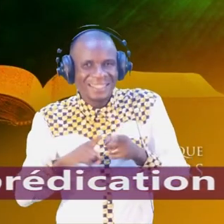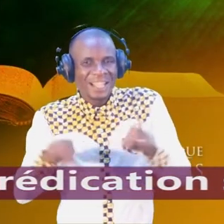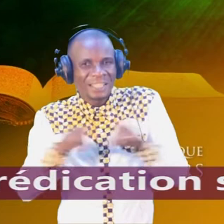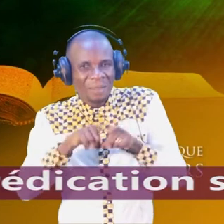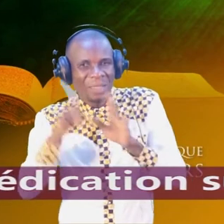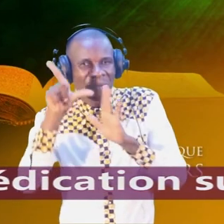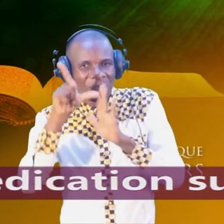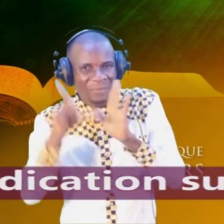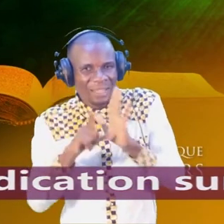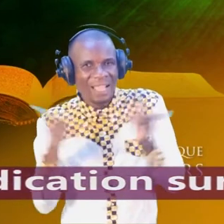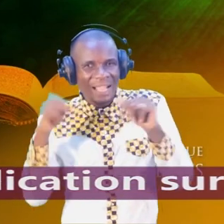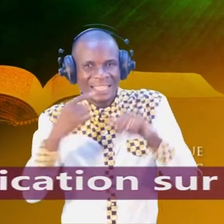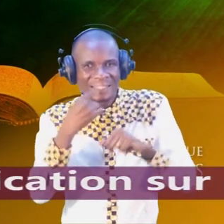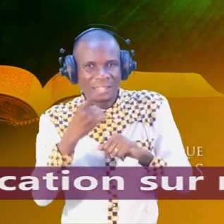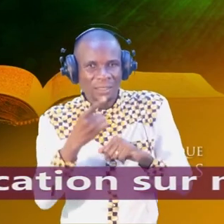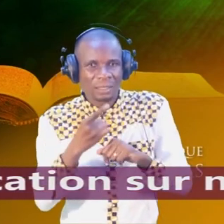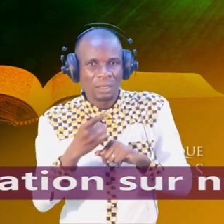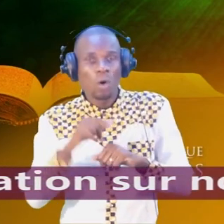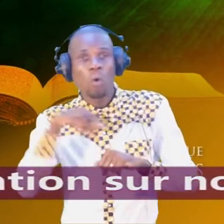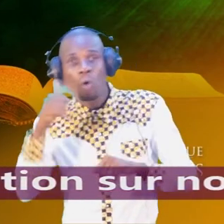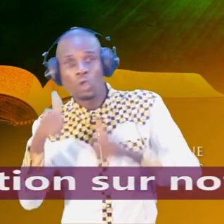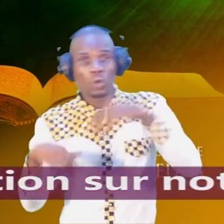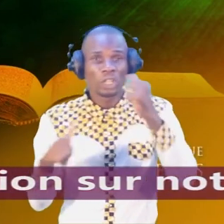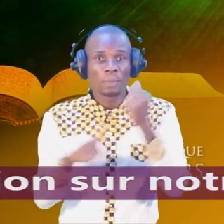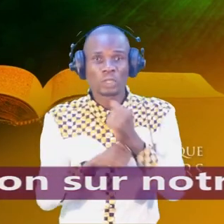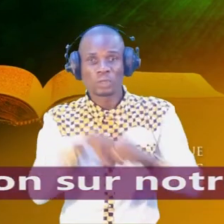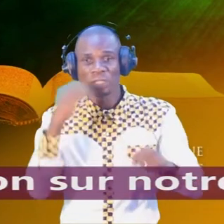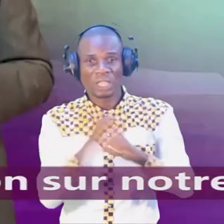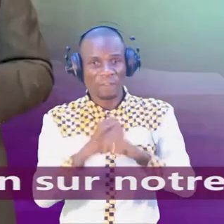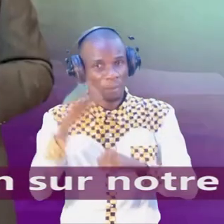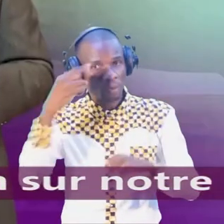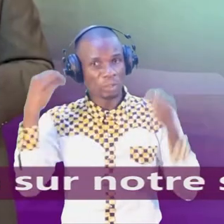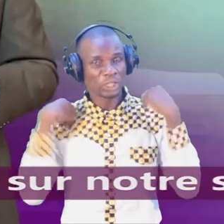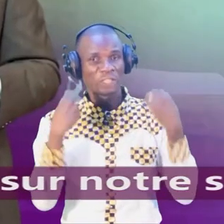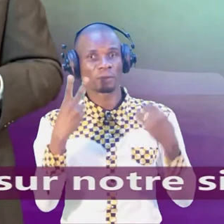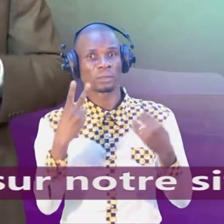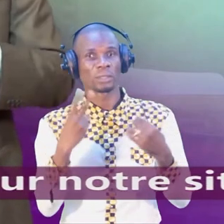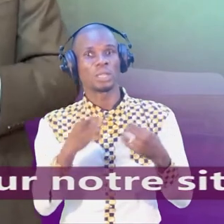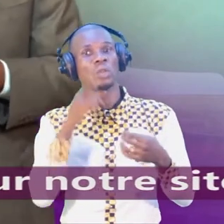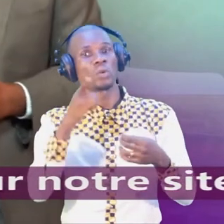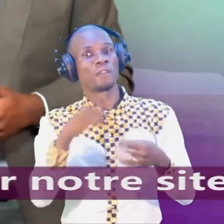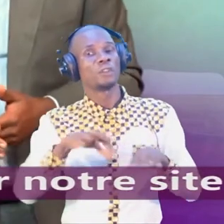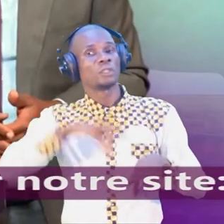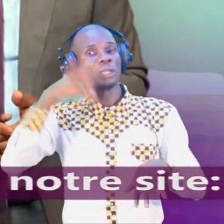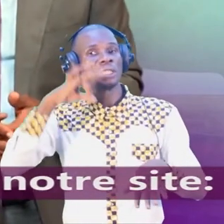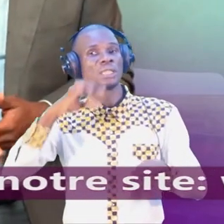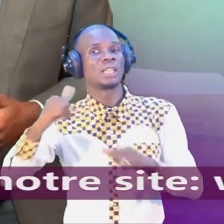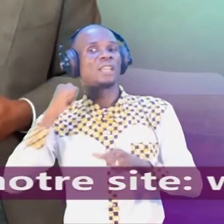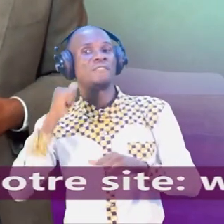Anaongeza katika Mathayo 22:37, mpende Bwana Mungu wako kwa moyo wako wote na kwa roho yako